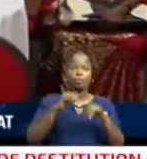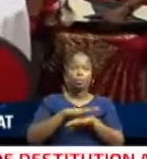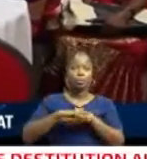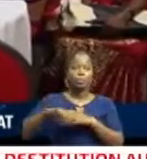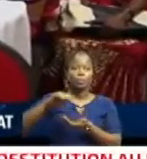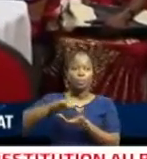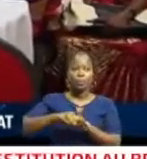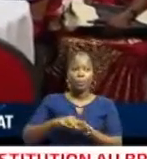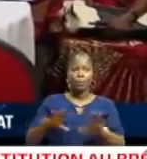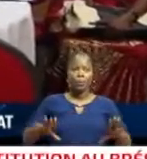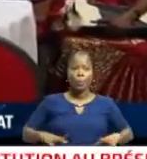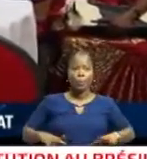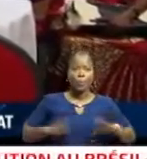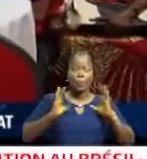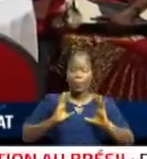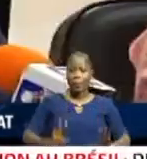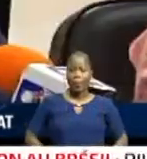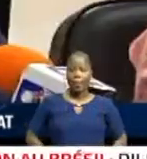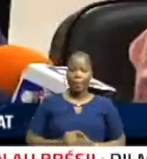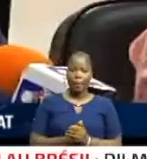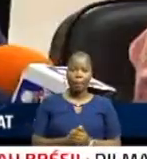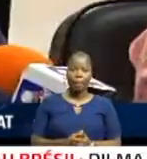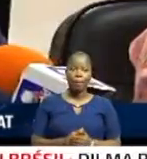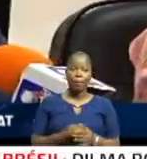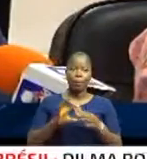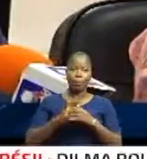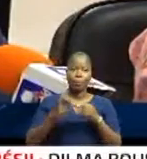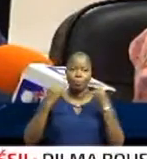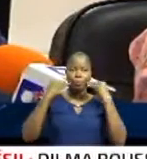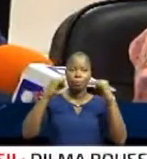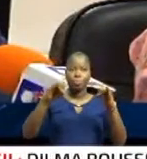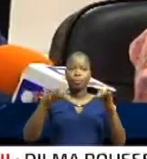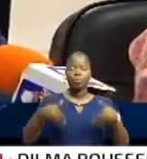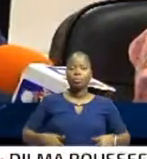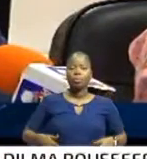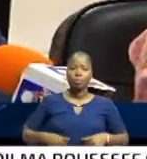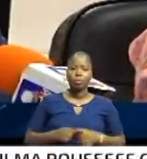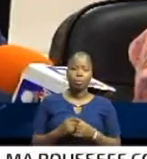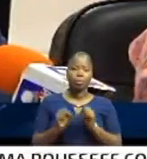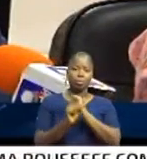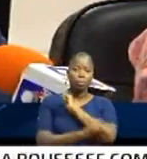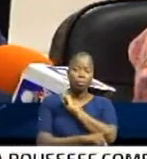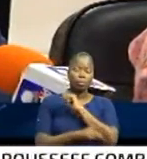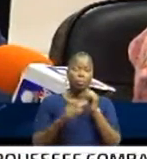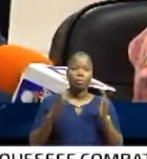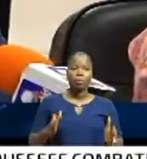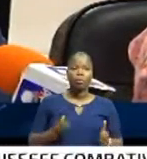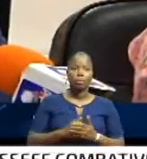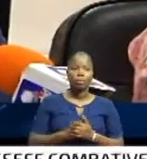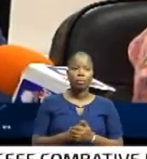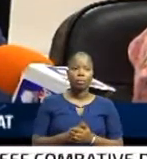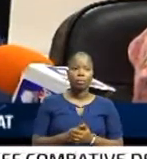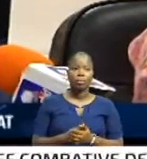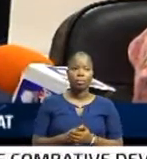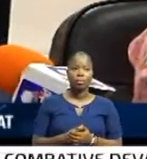les vacances citoyennes ont été voulus le rajout de ça je les hais les jeunes sénégalais sur les opportunités d'emploi existants